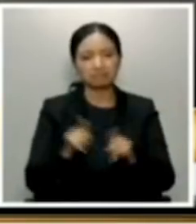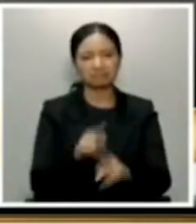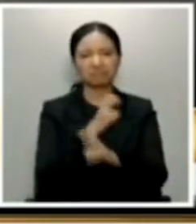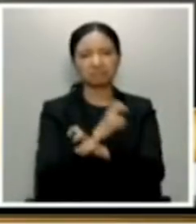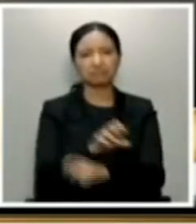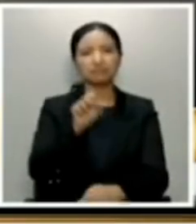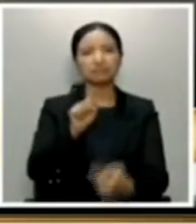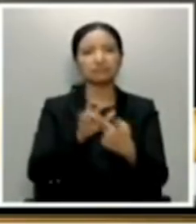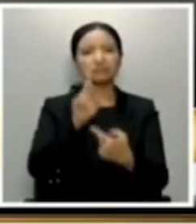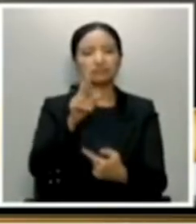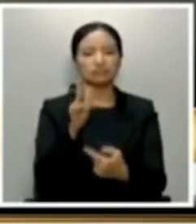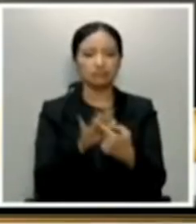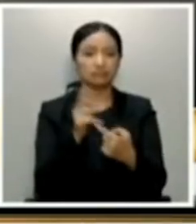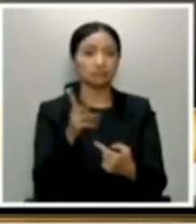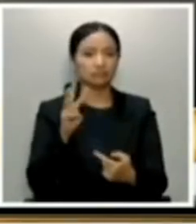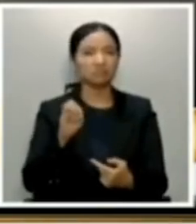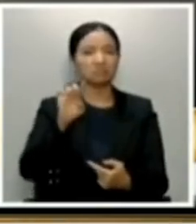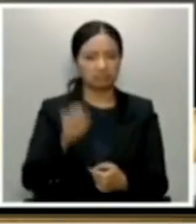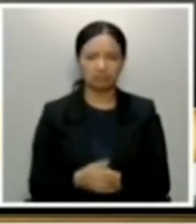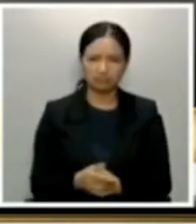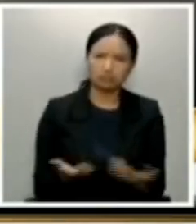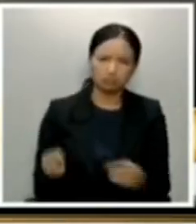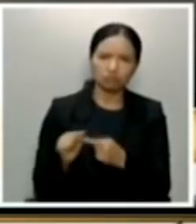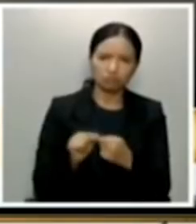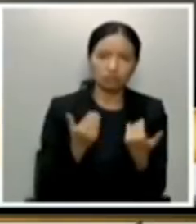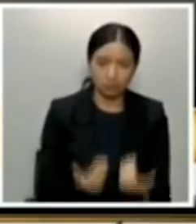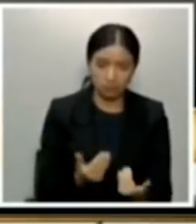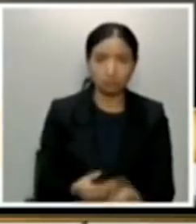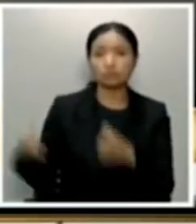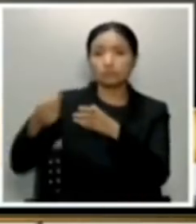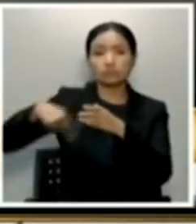คือยุคของเผด็จการทหารเต็มรูปแบบผ่านไปแล้ว